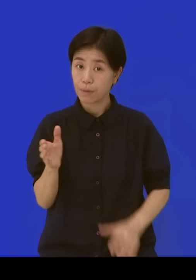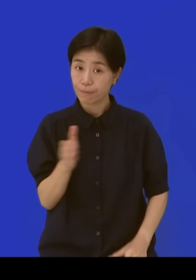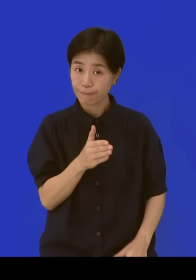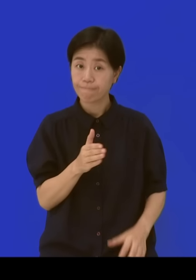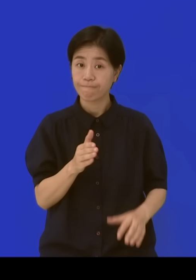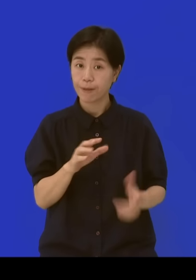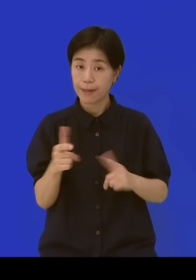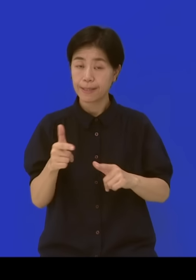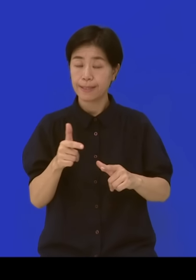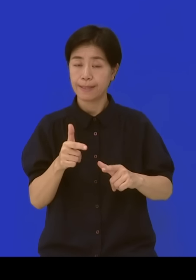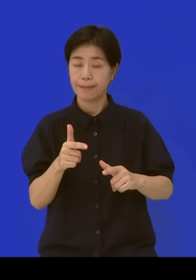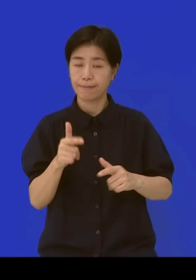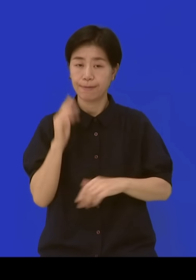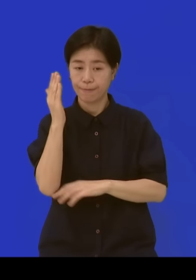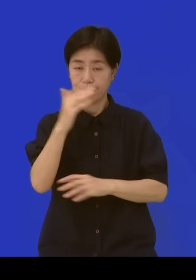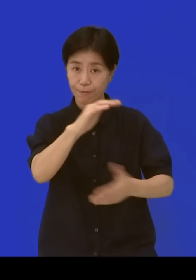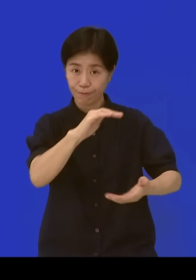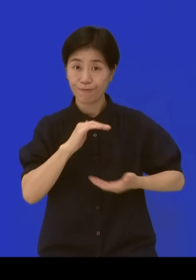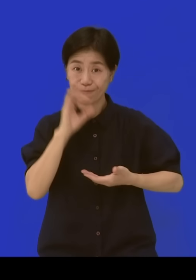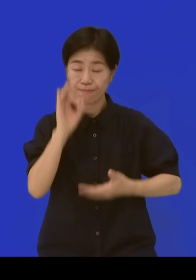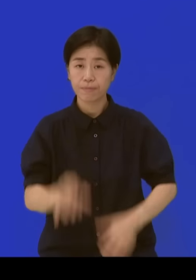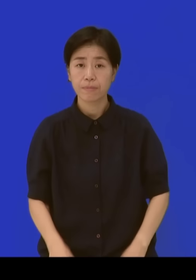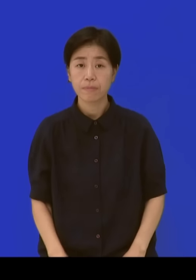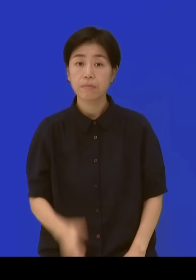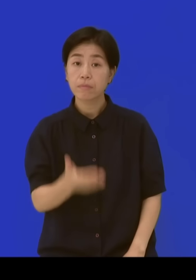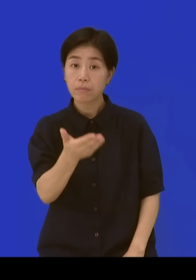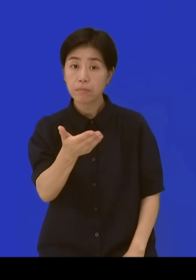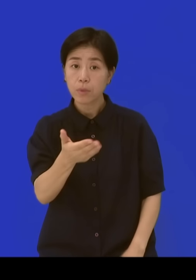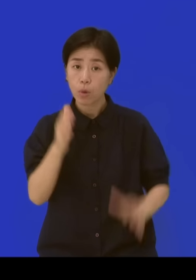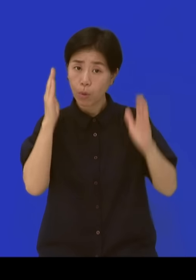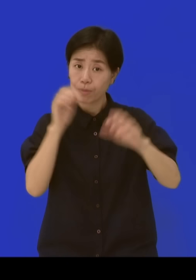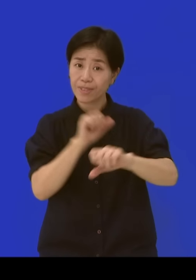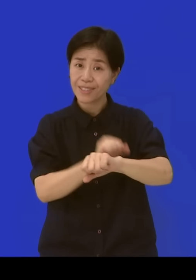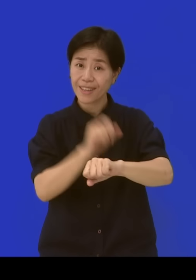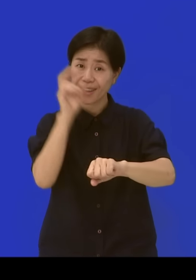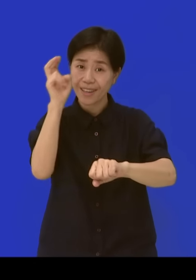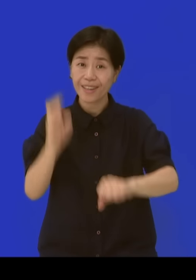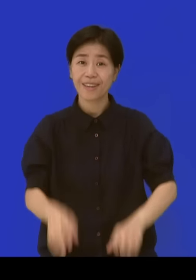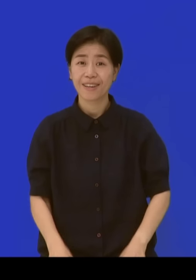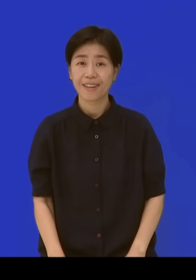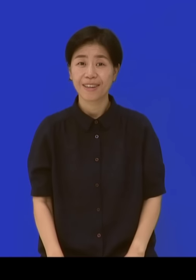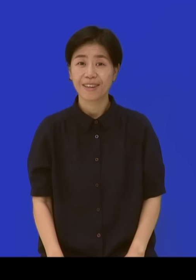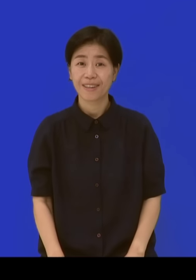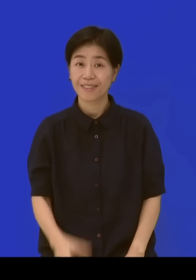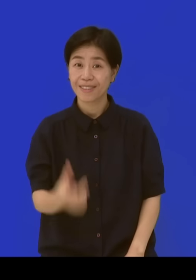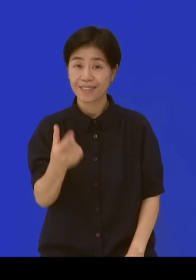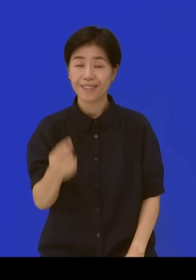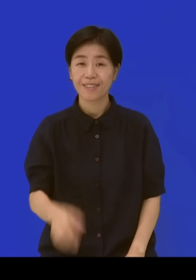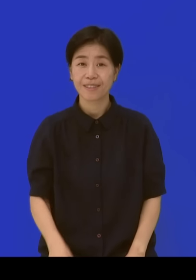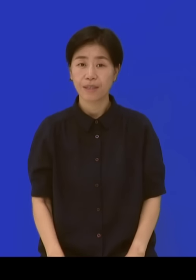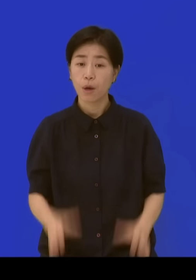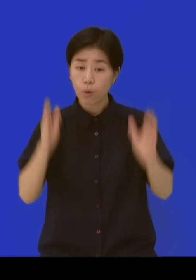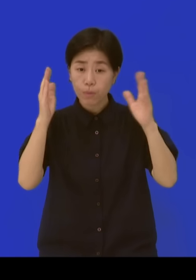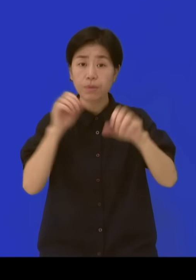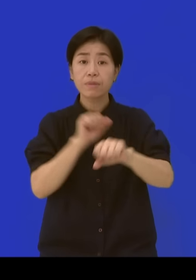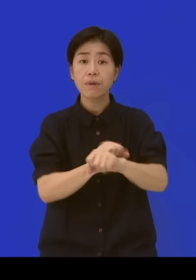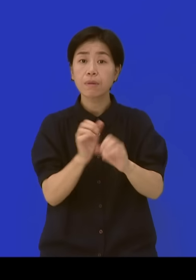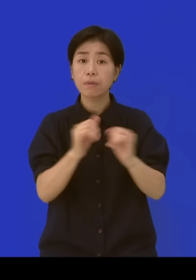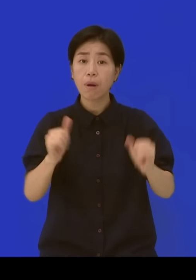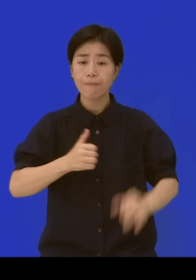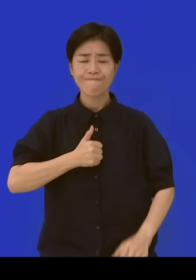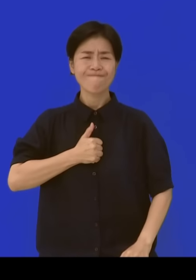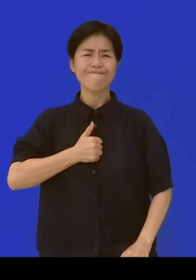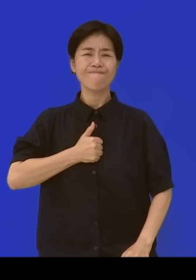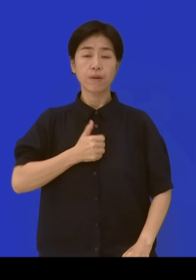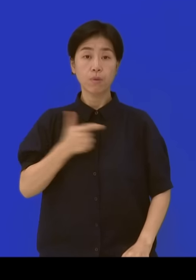한번 좀 나눠볼까 하는데요. 예. 보통 이제 교수님 정도 되면 이제 공부를 다 잘했을 것 같고 잘하셨겠죠. 그렇죠. 그러면 공부 잘하는 학생들은 보통 자존감이 높을